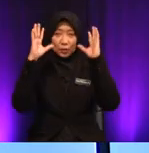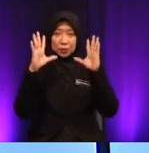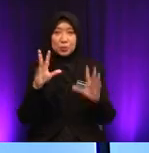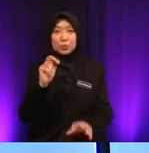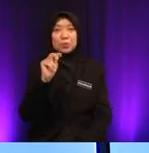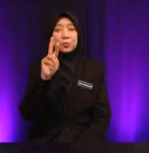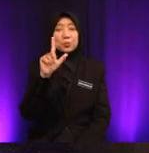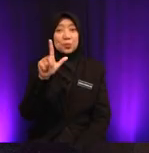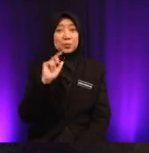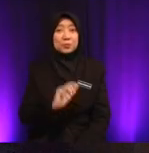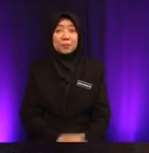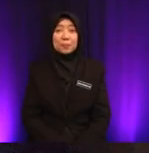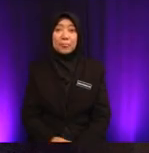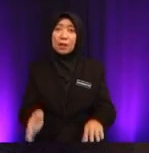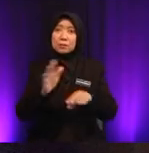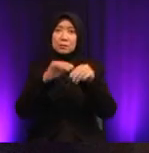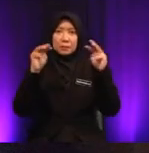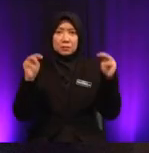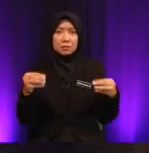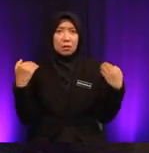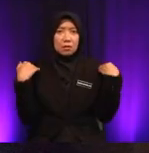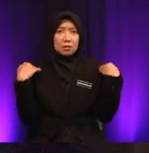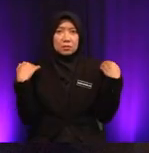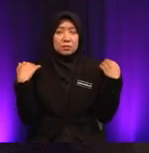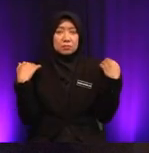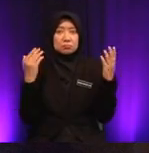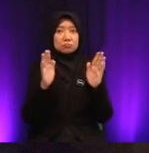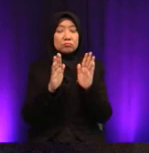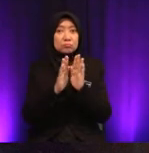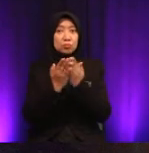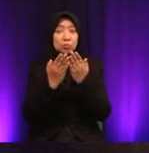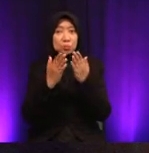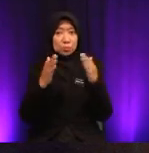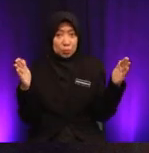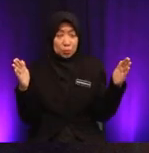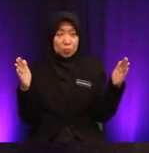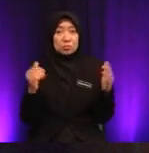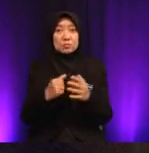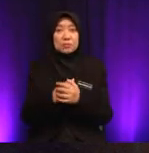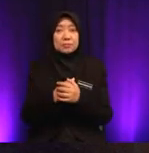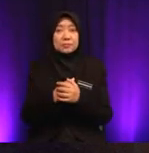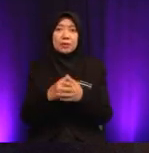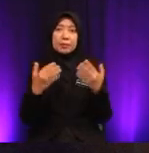gu Nurul atas meja saya di kalau saya perasaan ada big book pasti ada juga yang macam-macam sedikit-sedikit nih